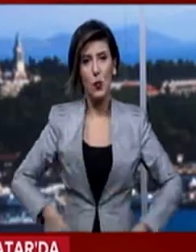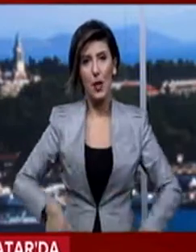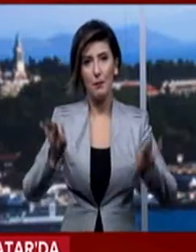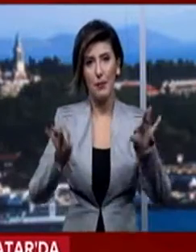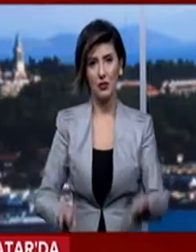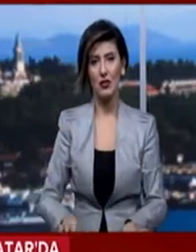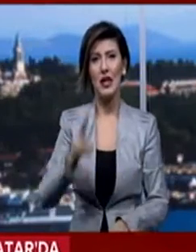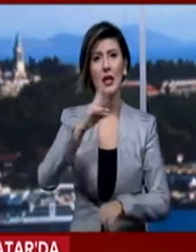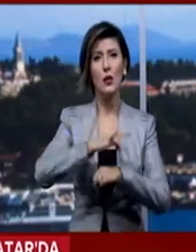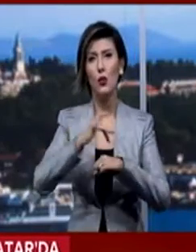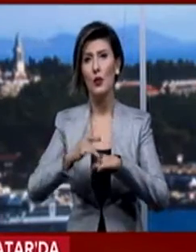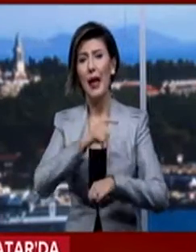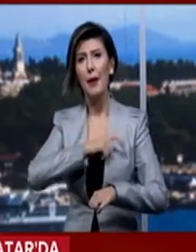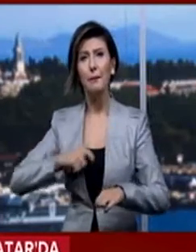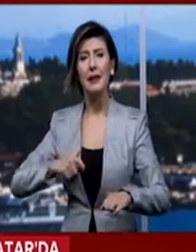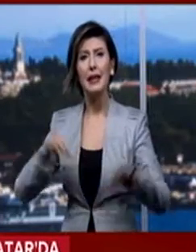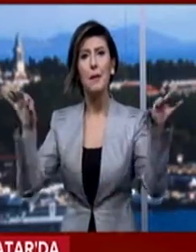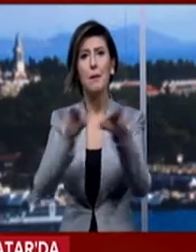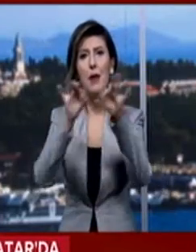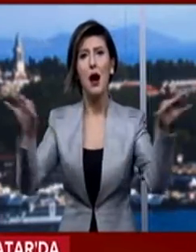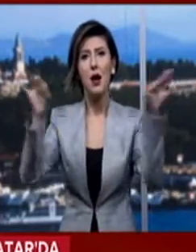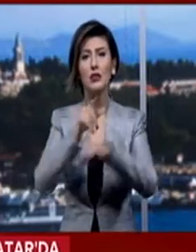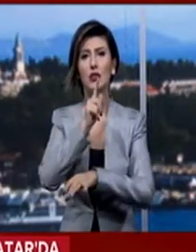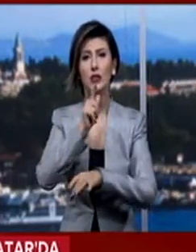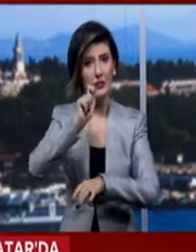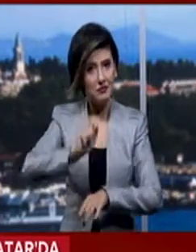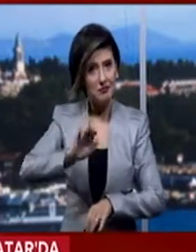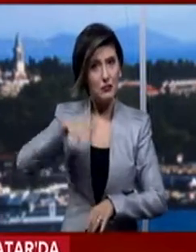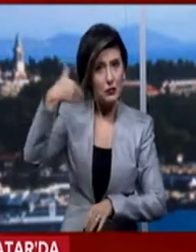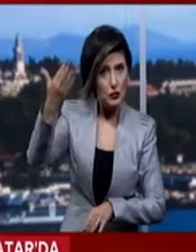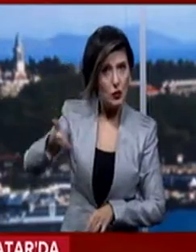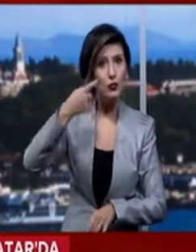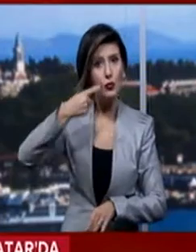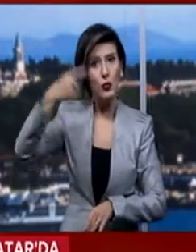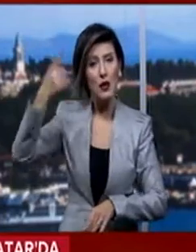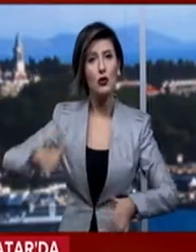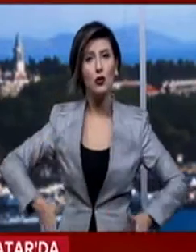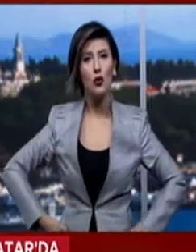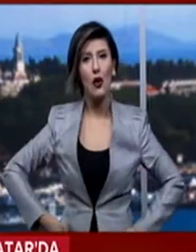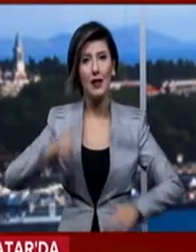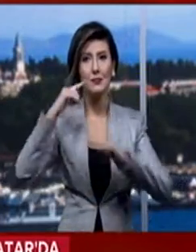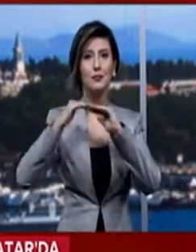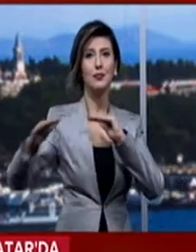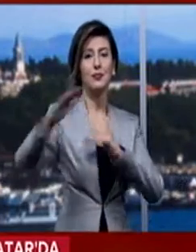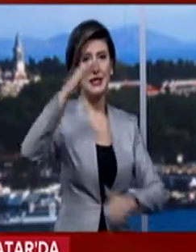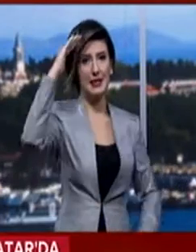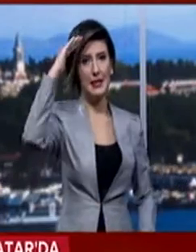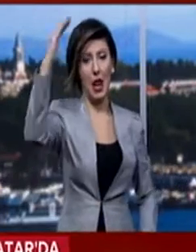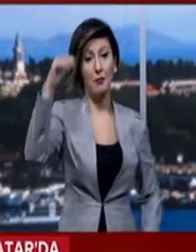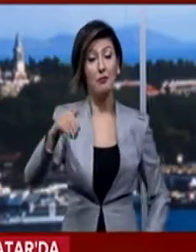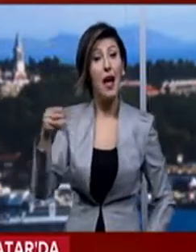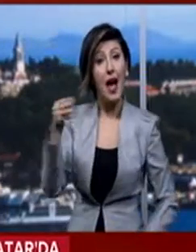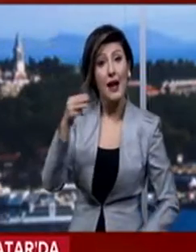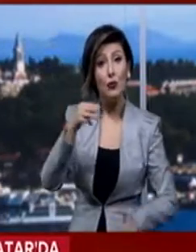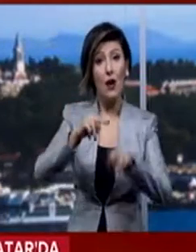başladı. İki ülkenin milli marşlarının çalındığı törende Cumhurbaşkanı tören kıtasını selamladı.